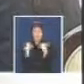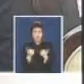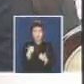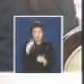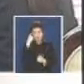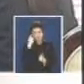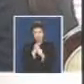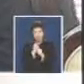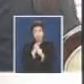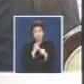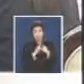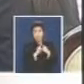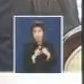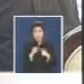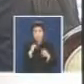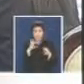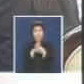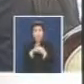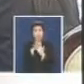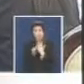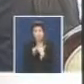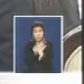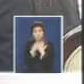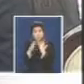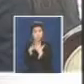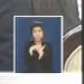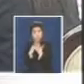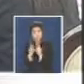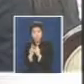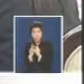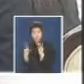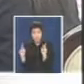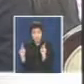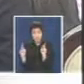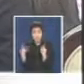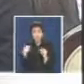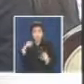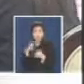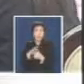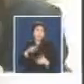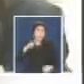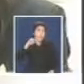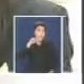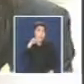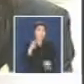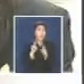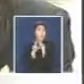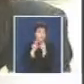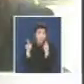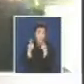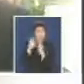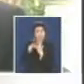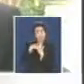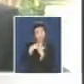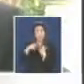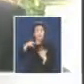ซิงเกิลคอมแมนด์ซ ิ งเก ิ ลคอมแมนด์นี่คณะกรรมการน้ำและนโยบาย คณะกรรมการนโยบายน้ำและอุ